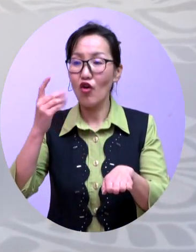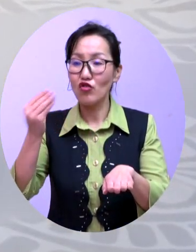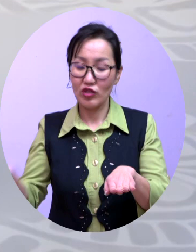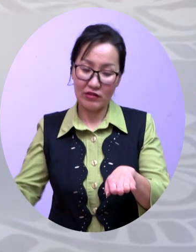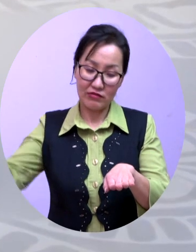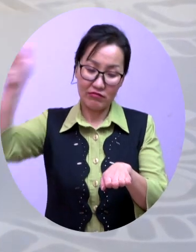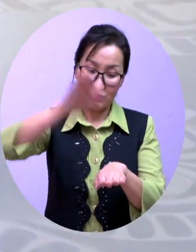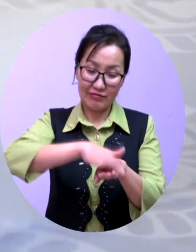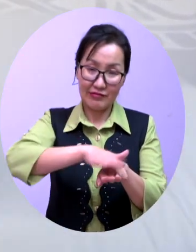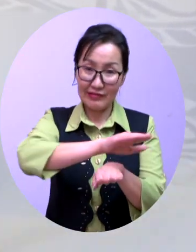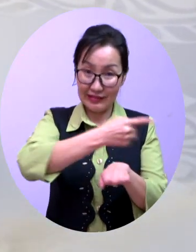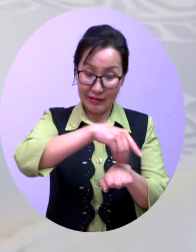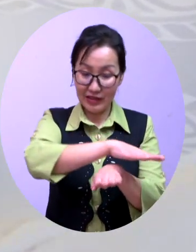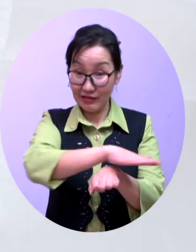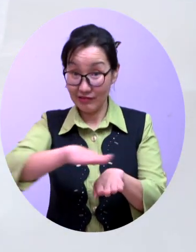хүнжлөө нь тавьж